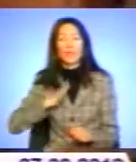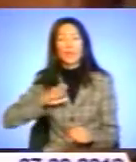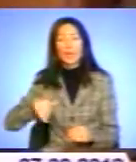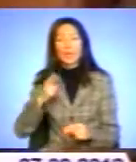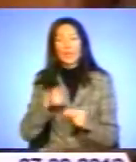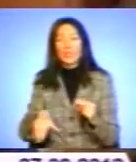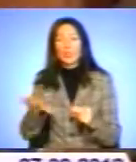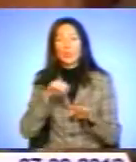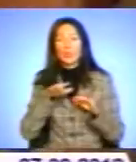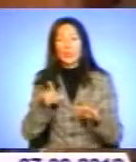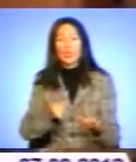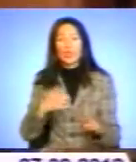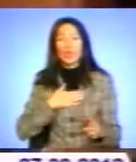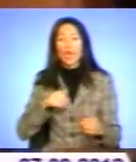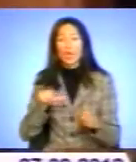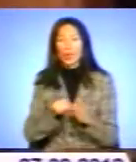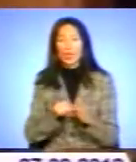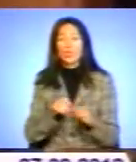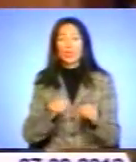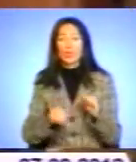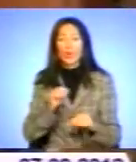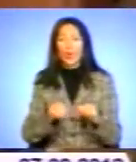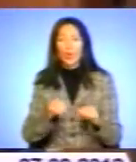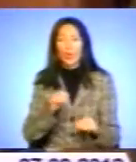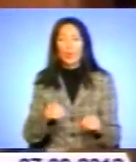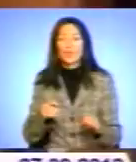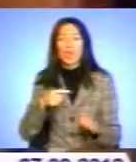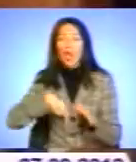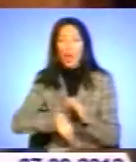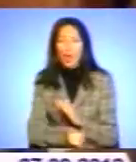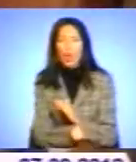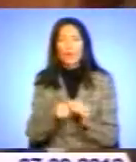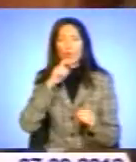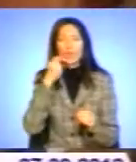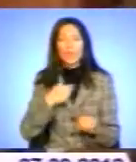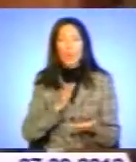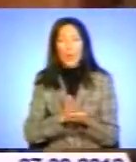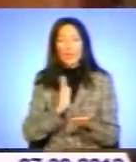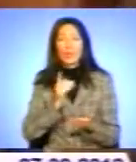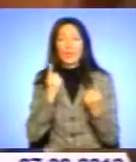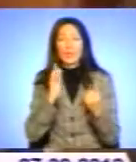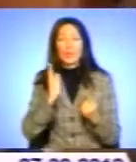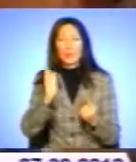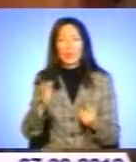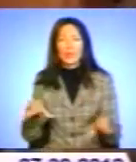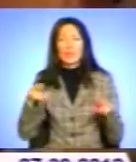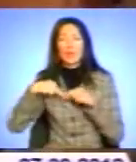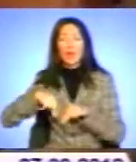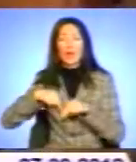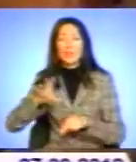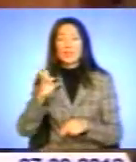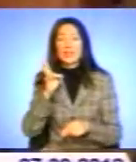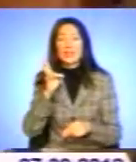усіх процесів щодо нашої участі в розробці родовищ в Україні, ми матимемо великі перспективи співпраці у нафтогазовій промисловості